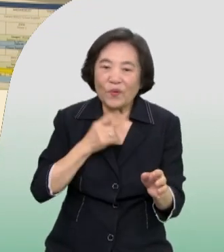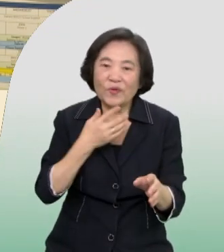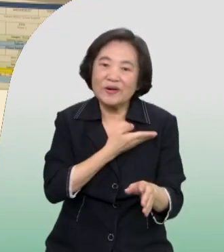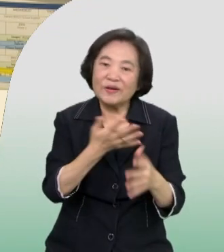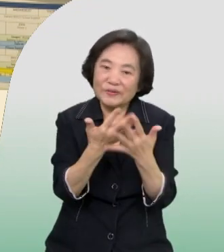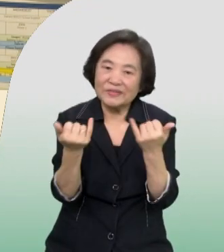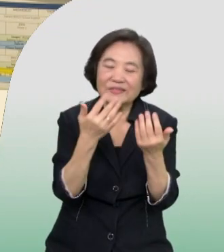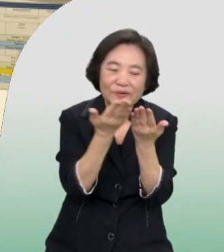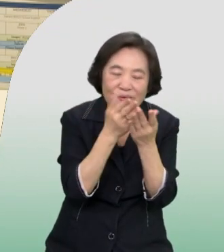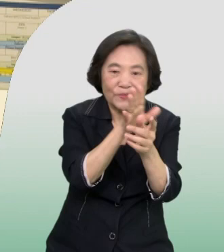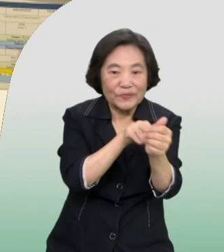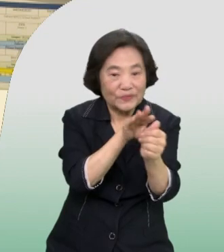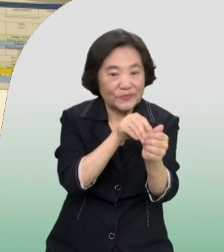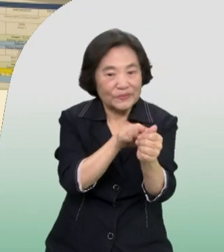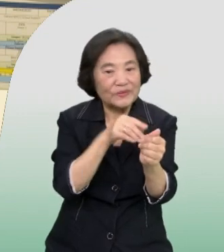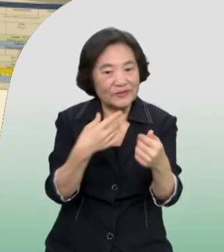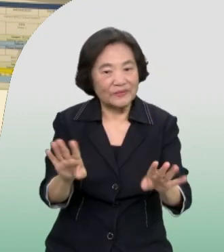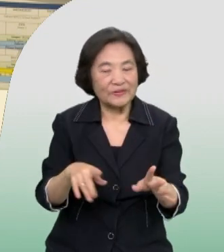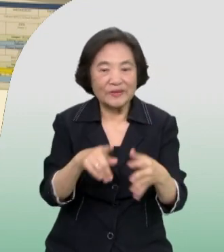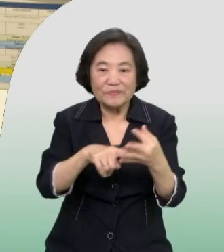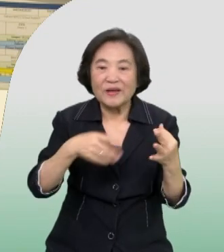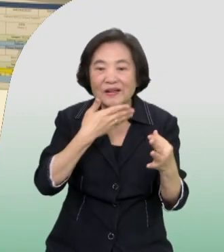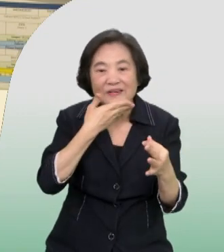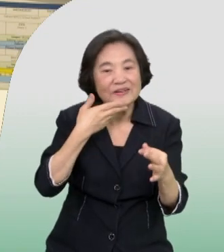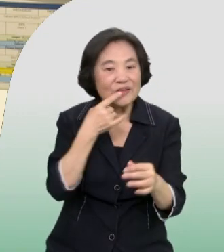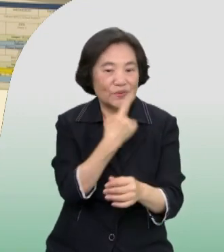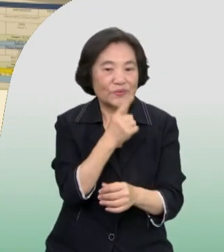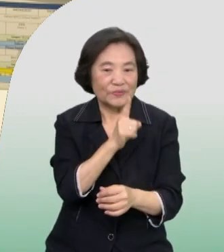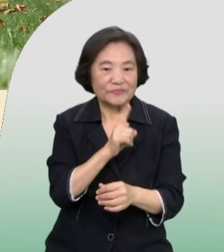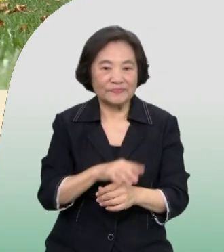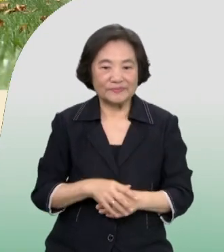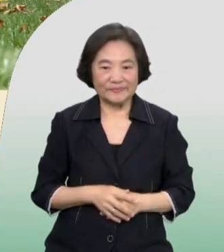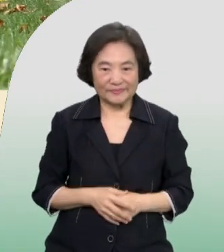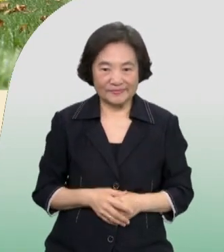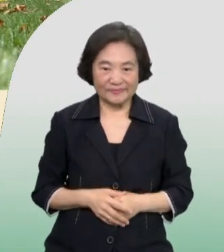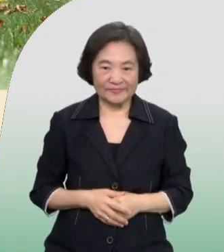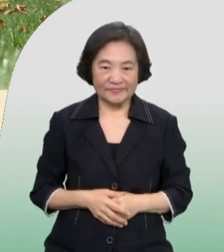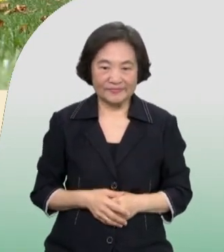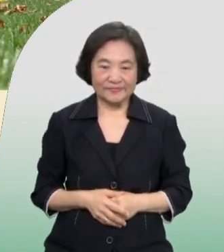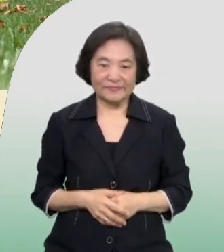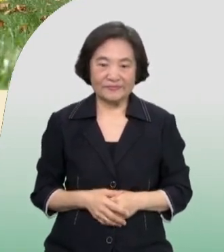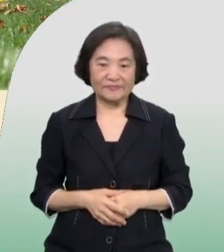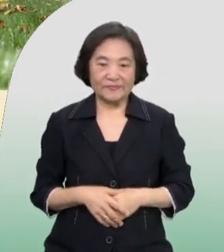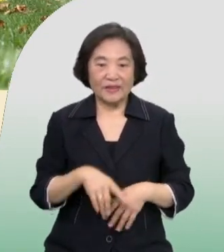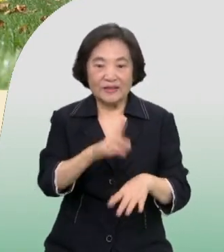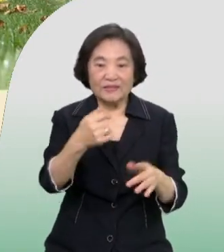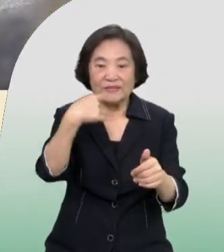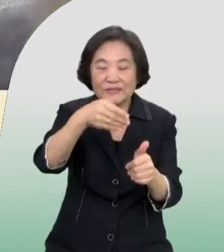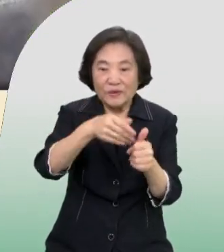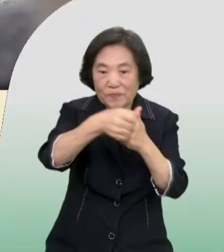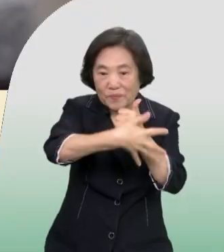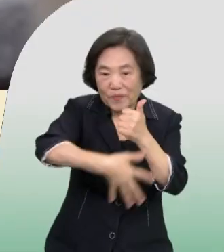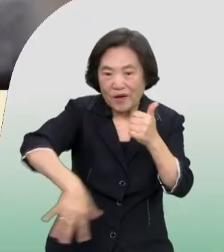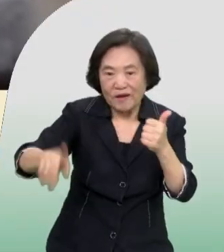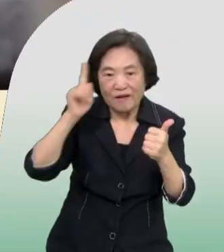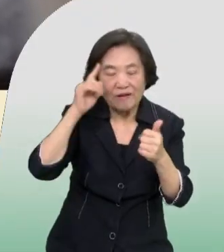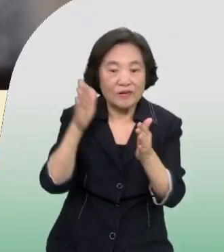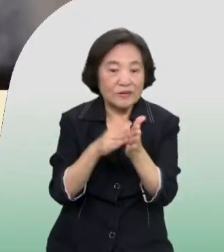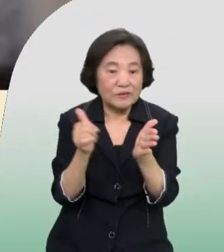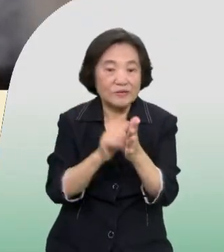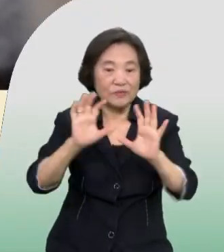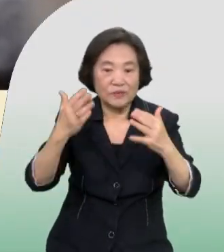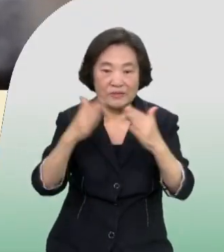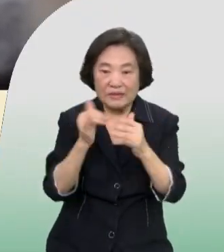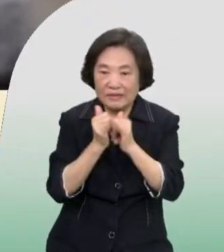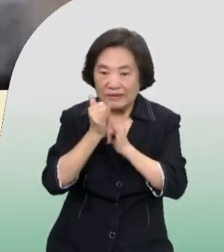environment. I think that's the most important. That's how we're going to preserve the language. 不过，手头教育体系因在纽西兰国家